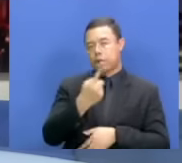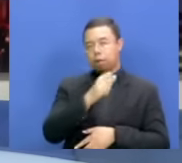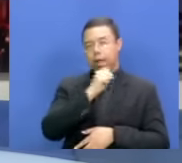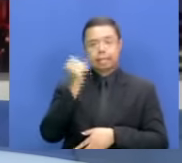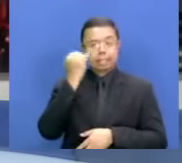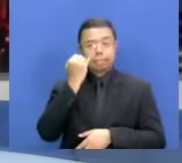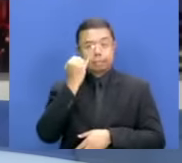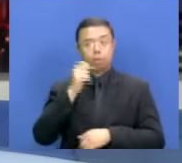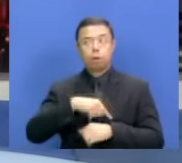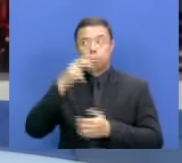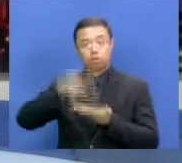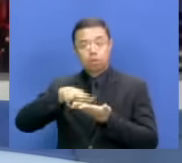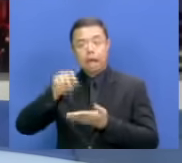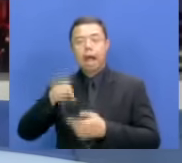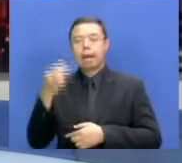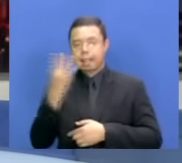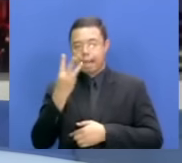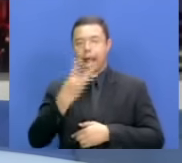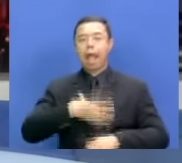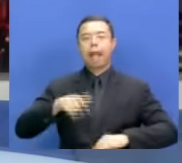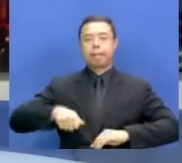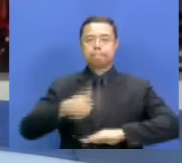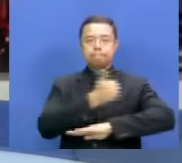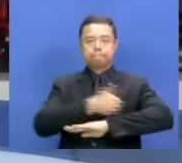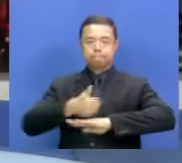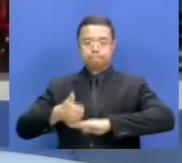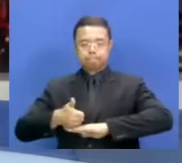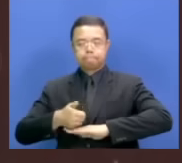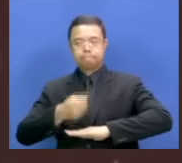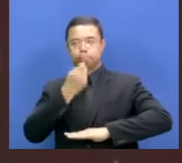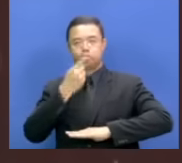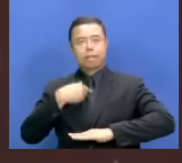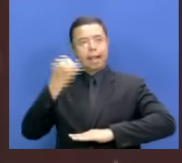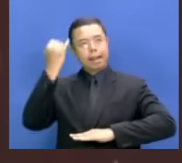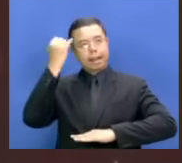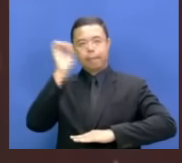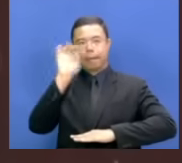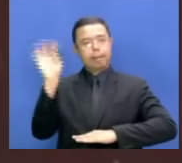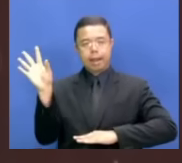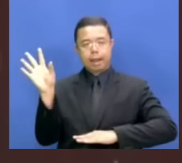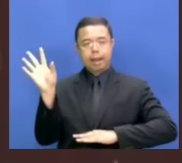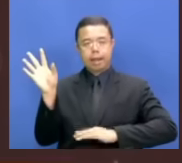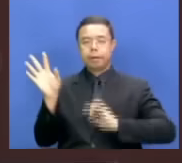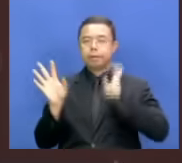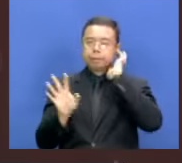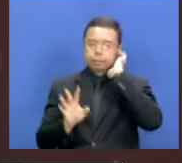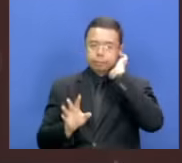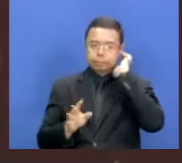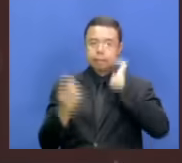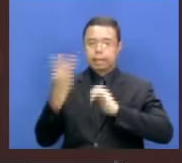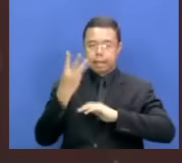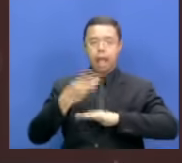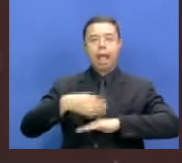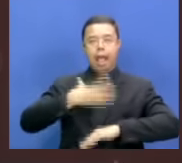nomor putusan itu ada hakim MK yang mengajukan pendapat berbedatiga Hakim yang